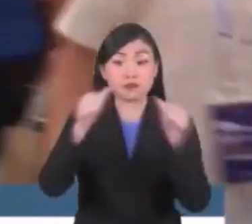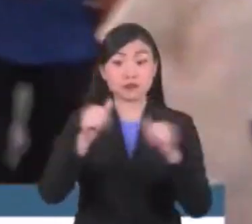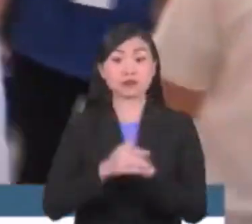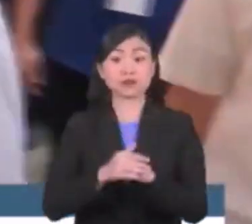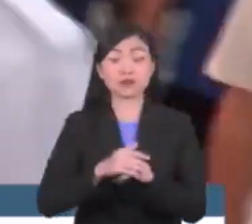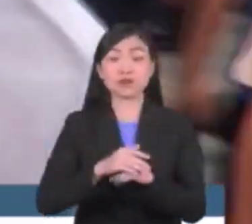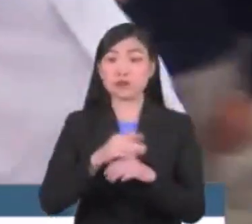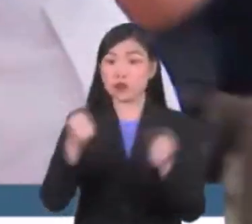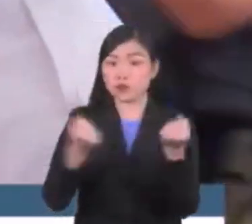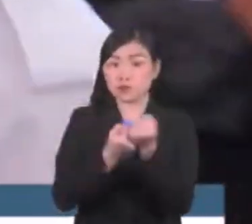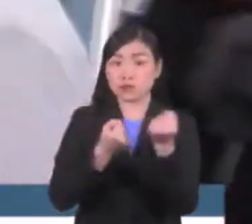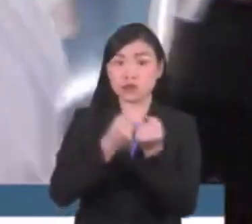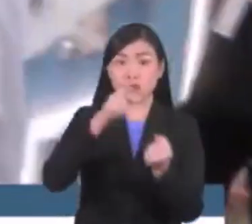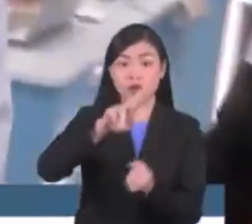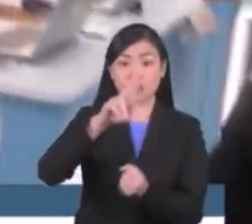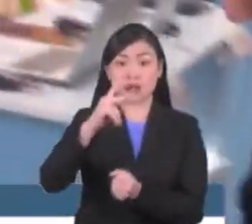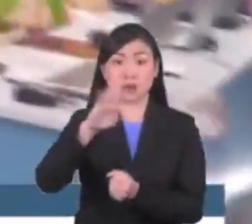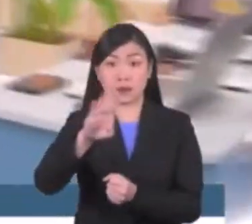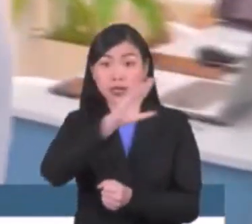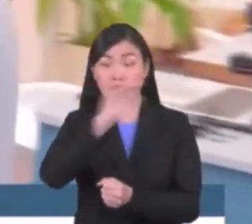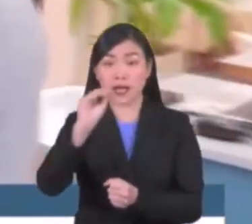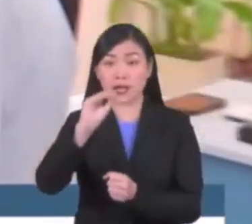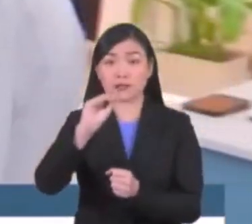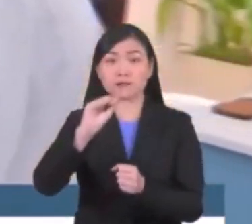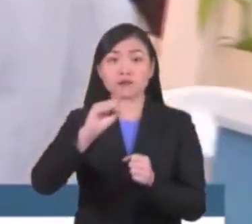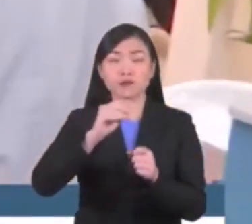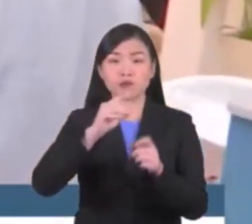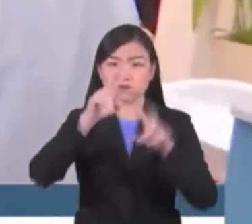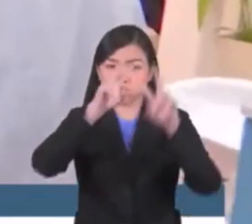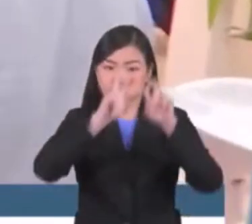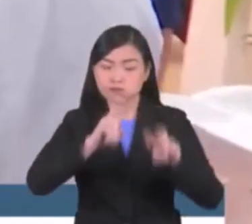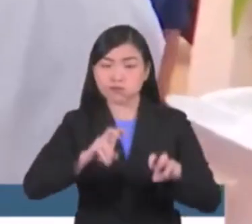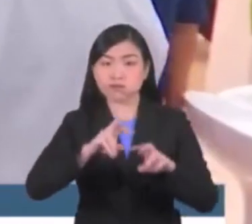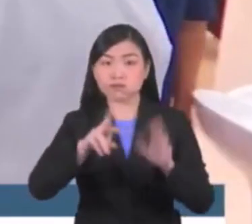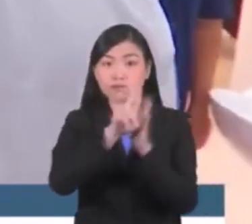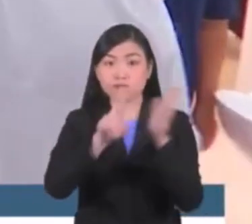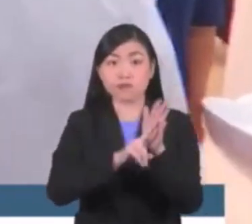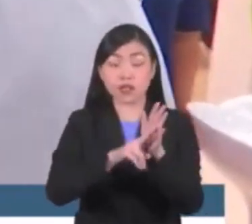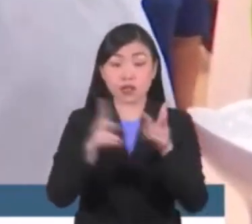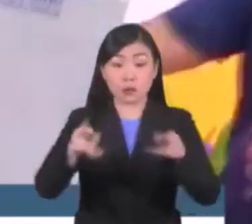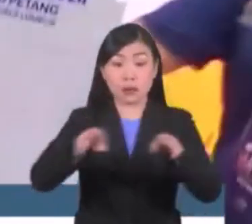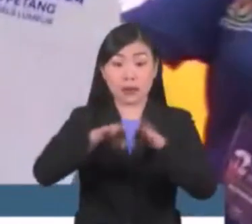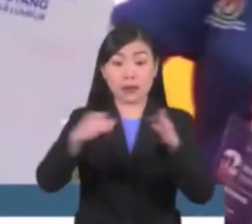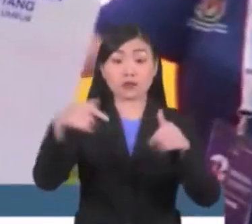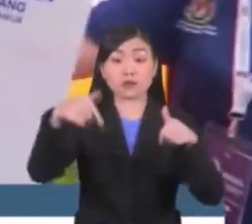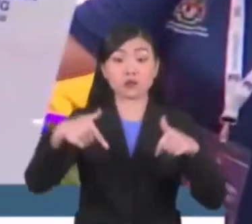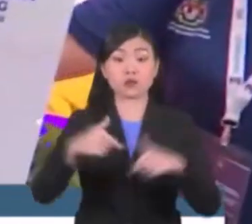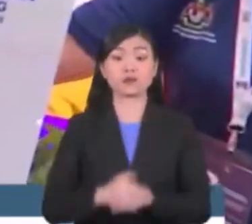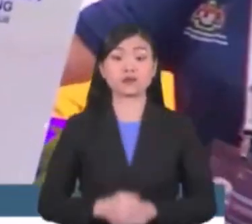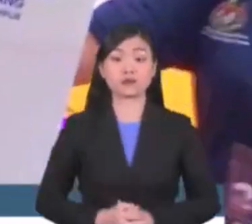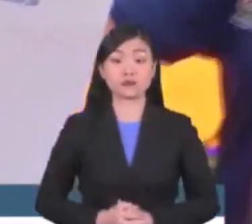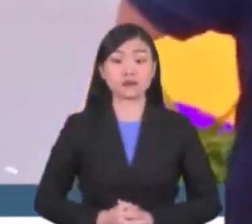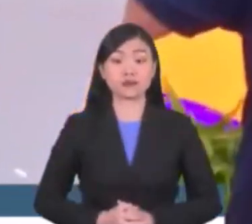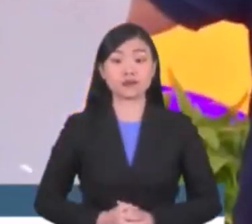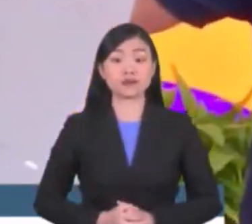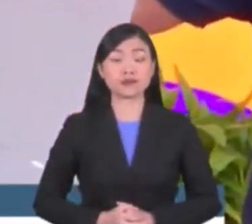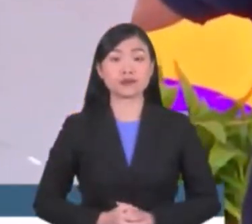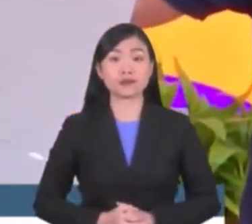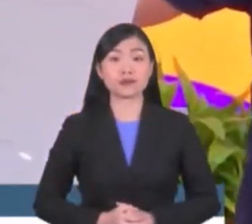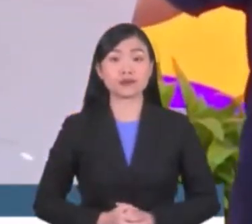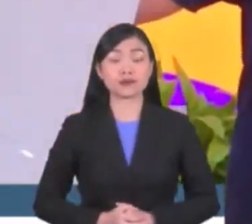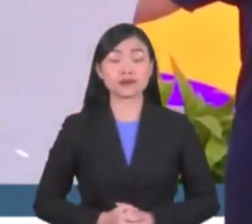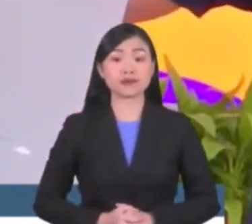Pelaksanaannya disokong pekililing RKB dan pekililing uji kaji peraturan yang dilancar hari ini.